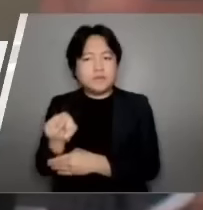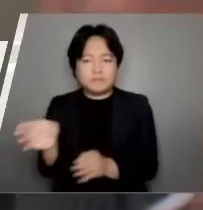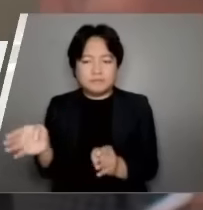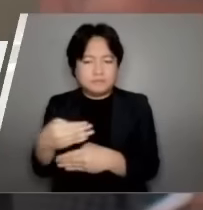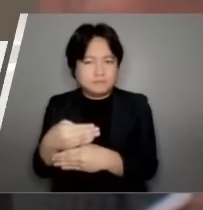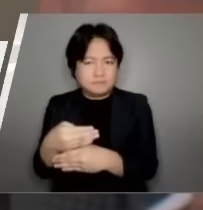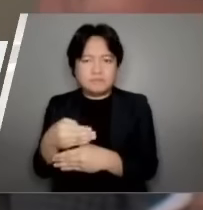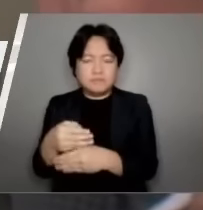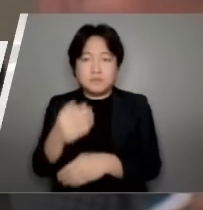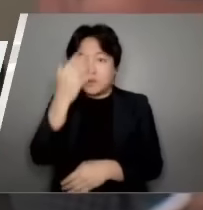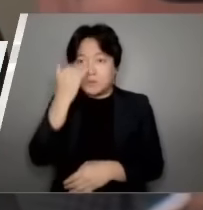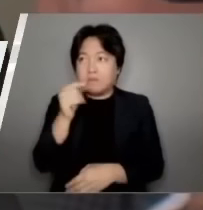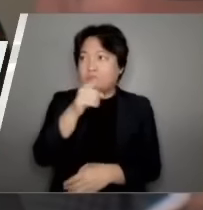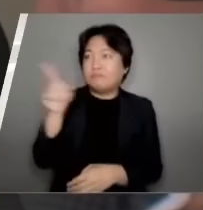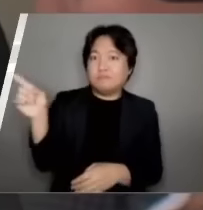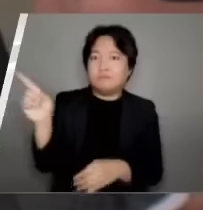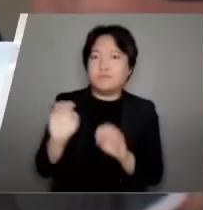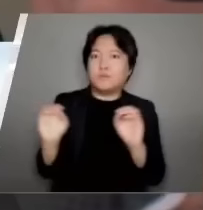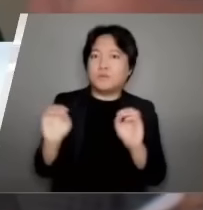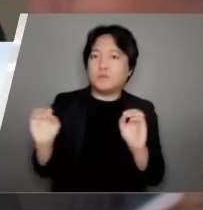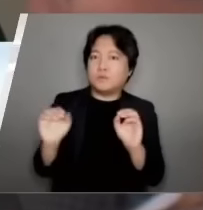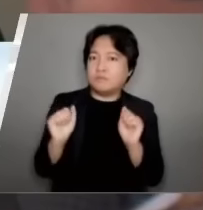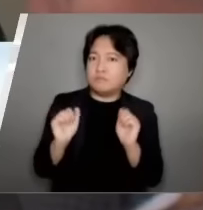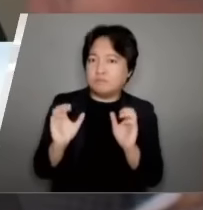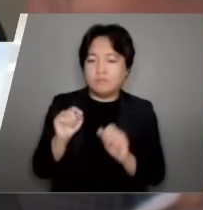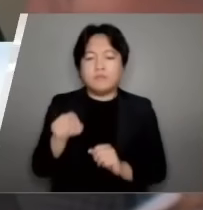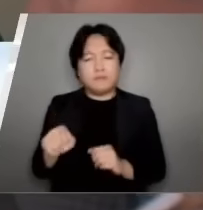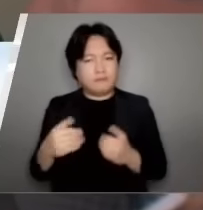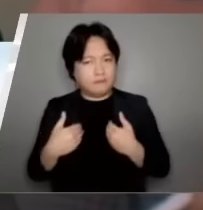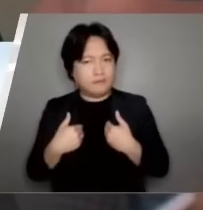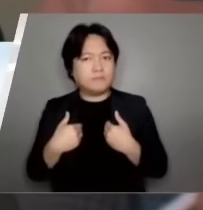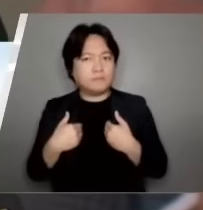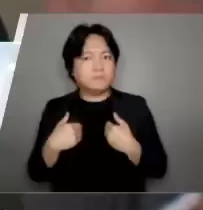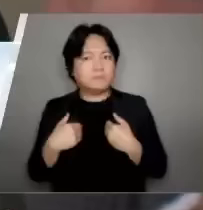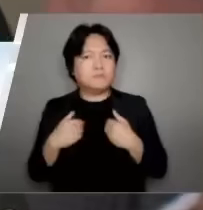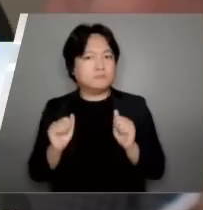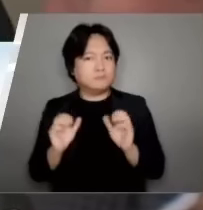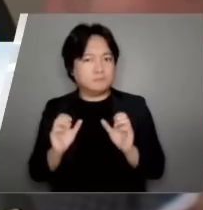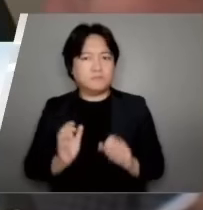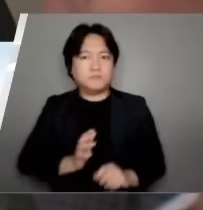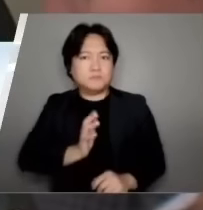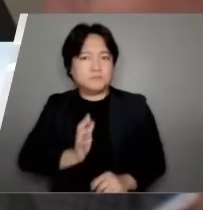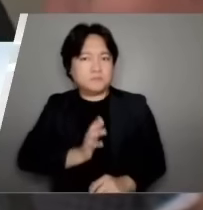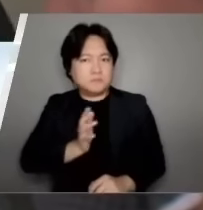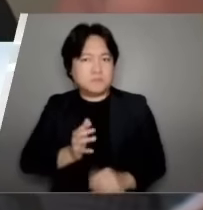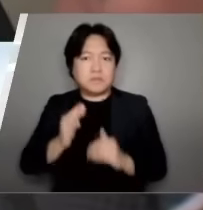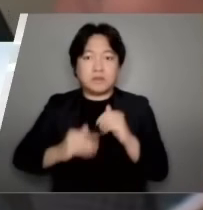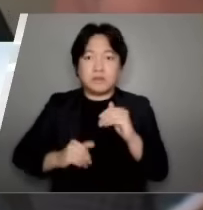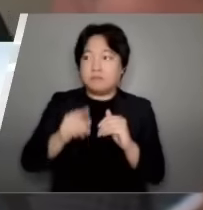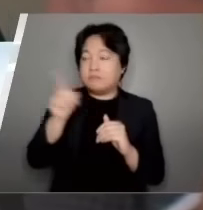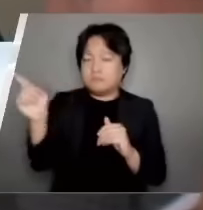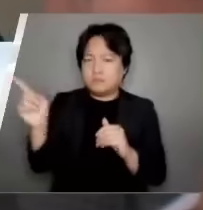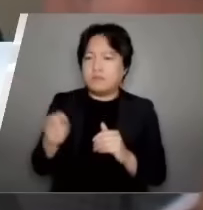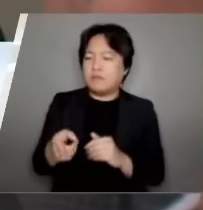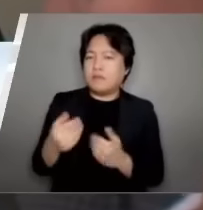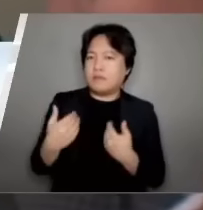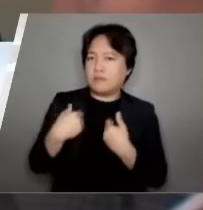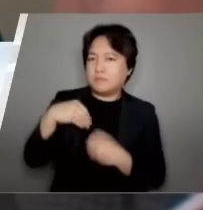aircon. Comfortable naman sila eh. Electric fan lang, di ba? And may toilet ang bath naman dyan, may